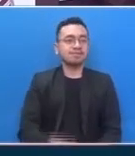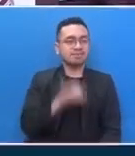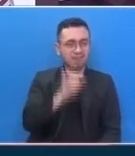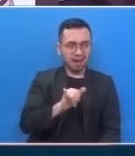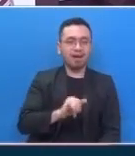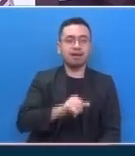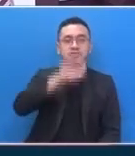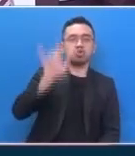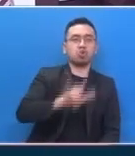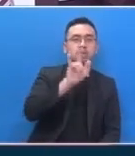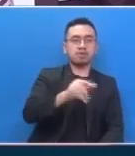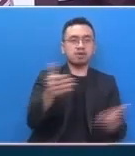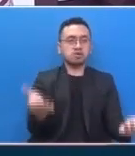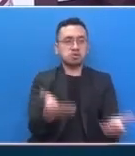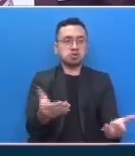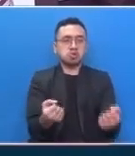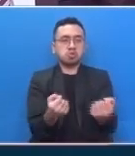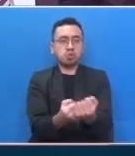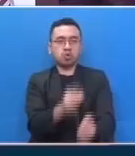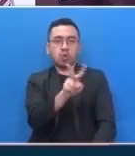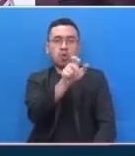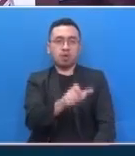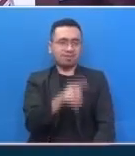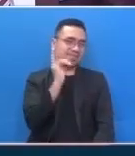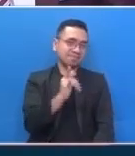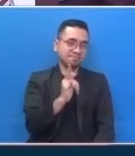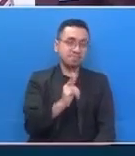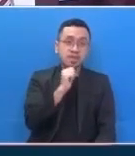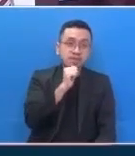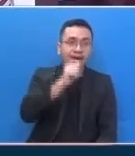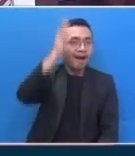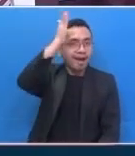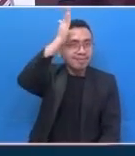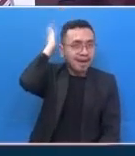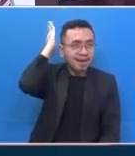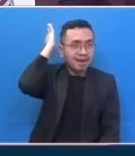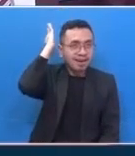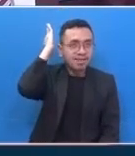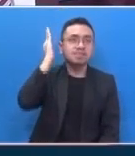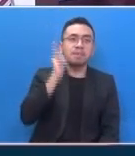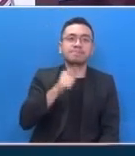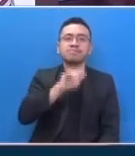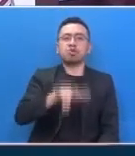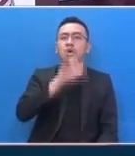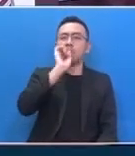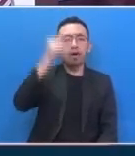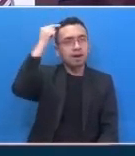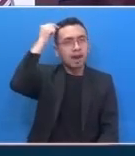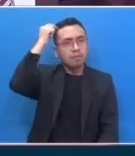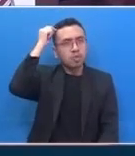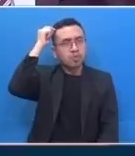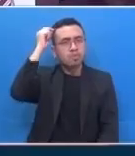diendos oleh Pak Jokowi secara eksplisit ya Ada Mas Ganjar kalau mau ditafsirkan dengan rambut putihnya dan ada Pak